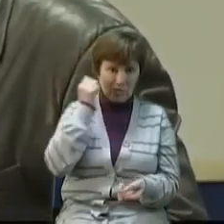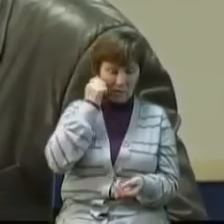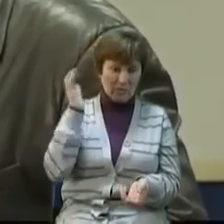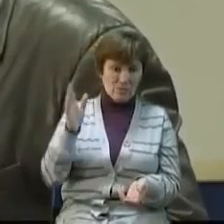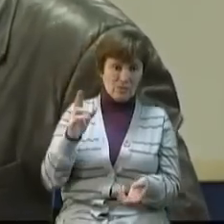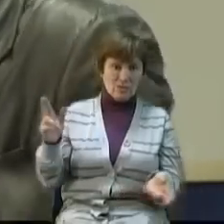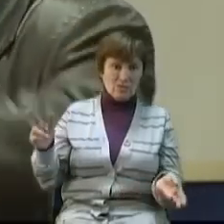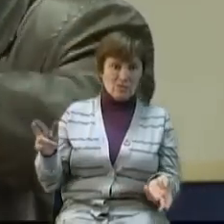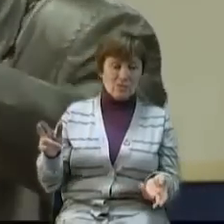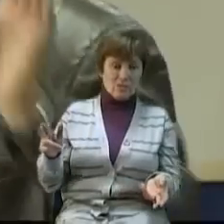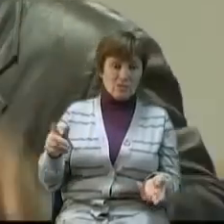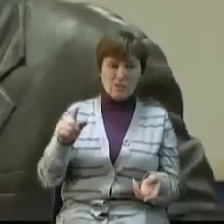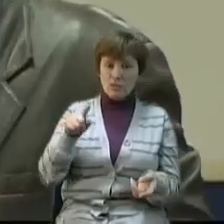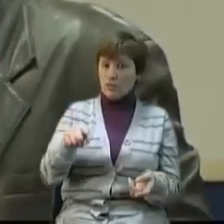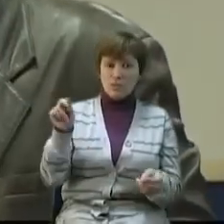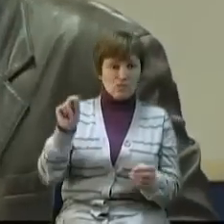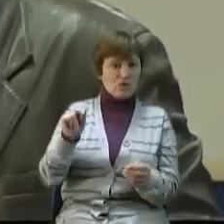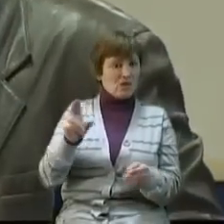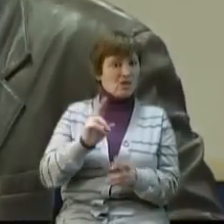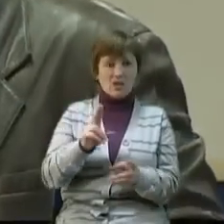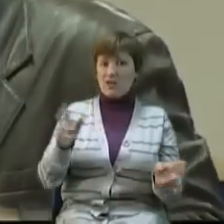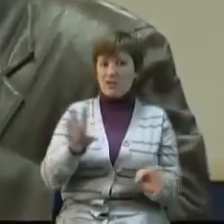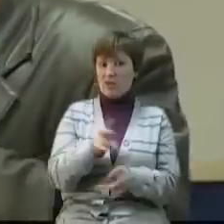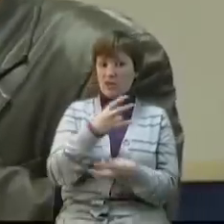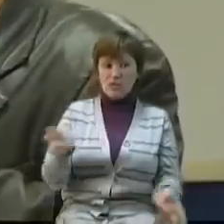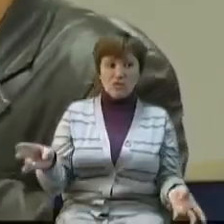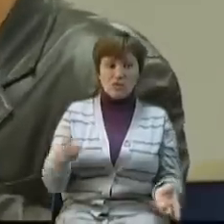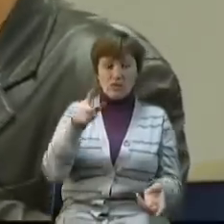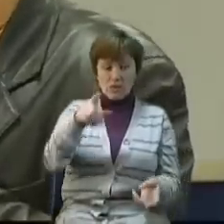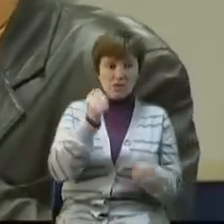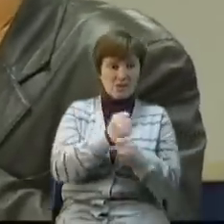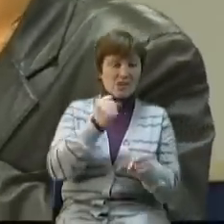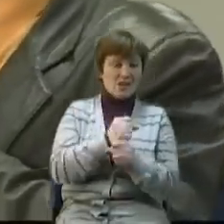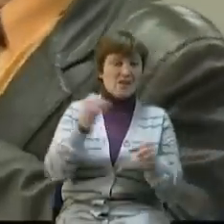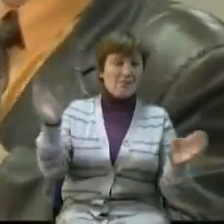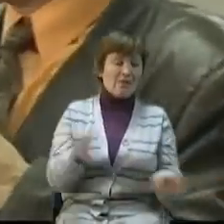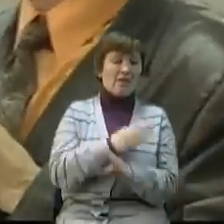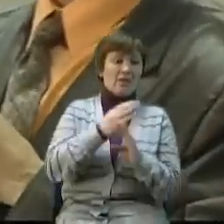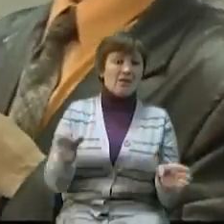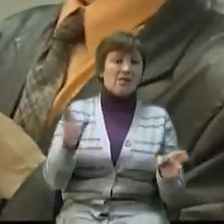приехал? Мучить здесь никого не надо. Ты делай песни...